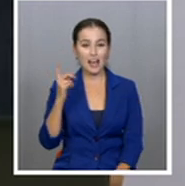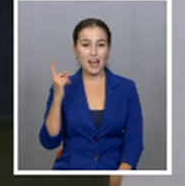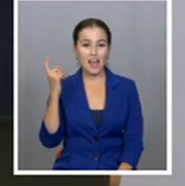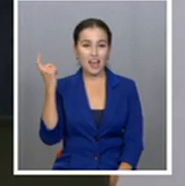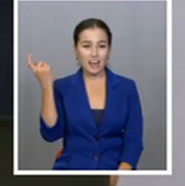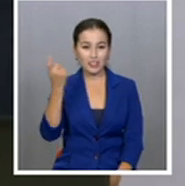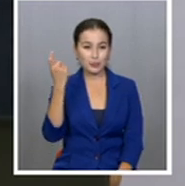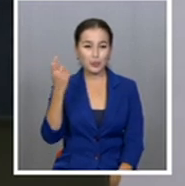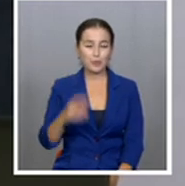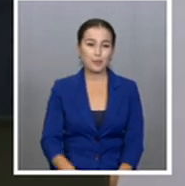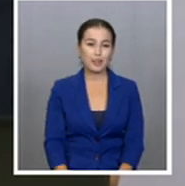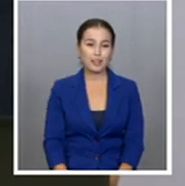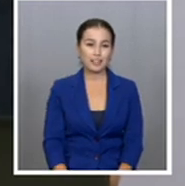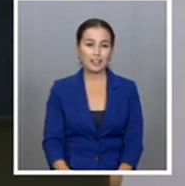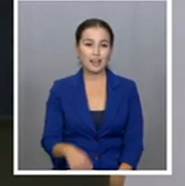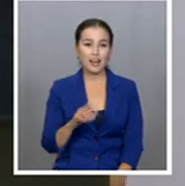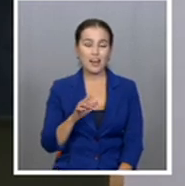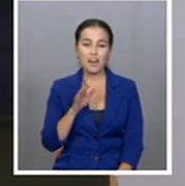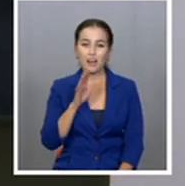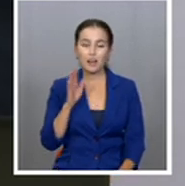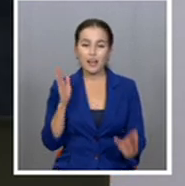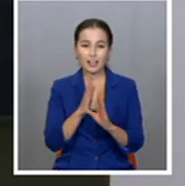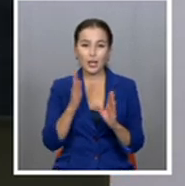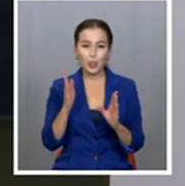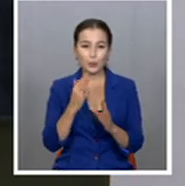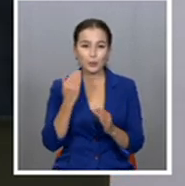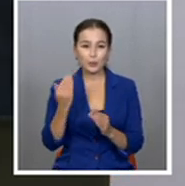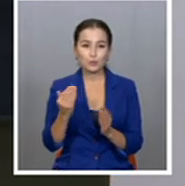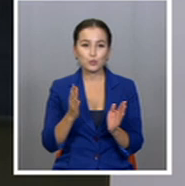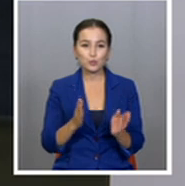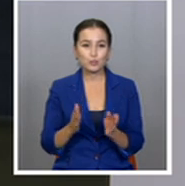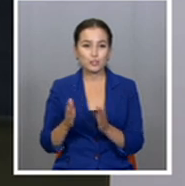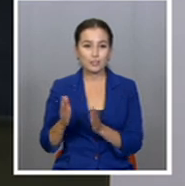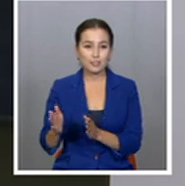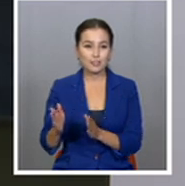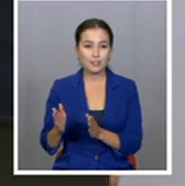және экономикалық жүйелердің типтері.